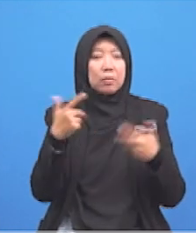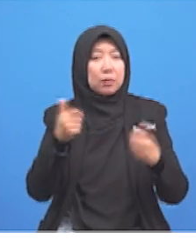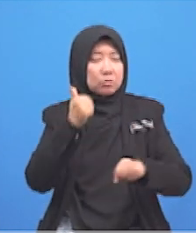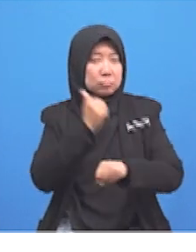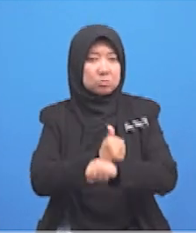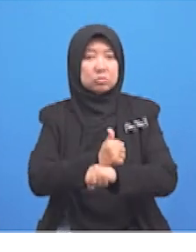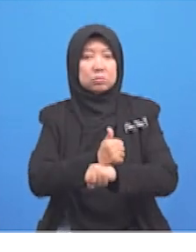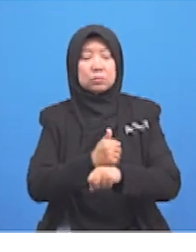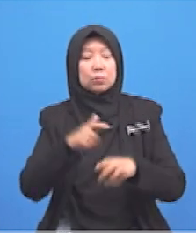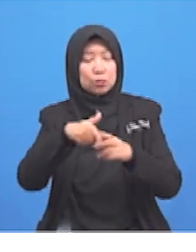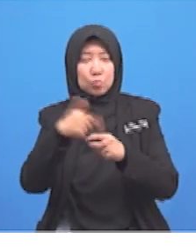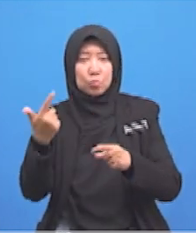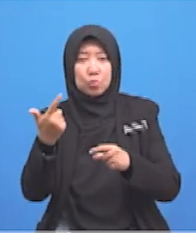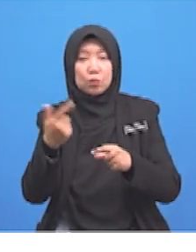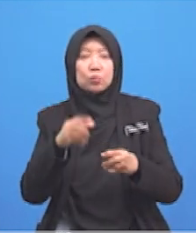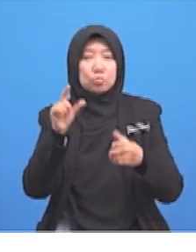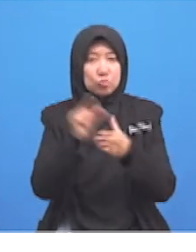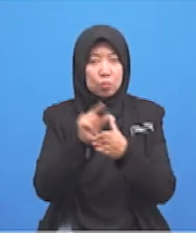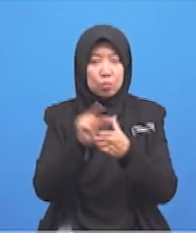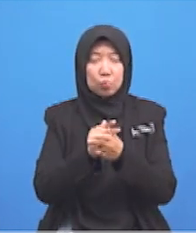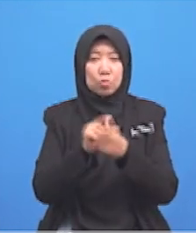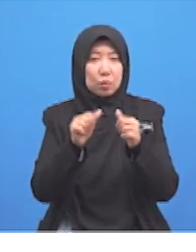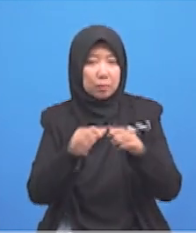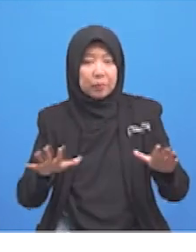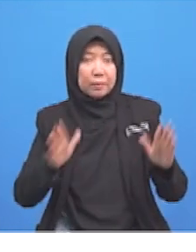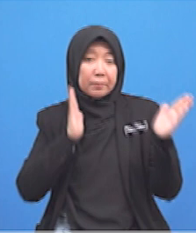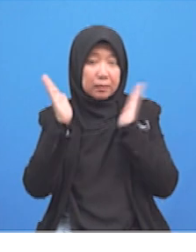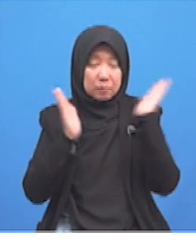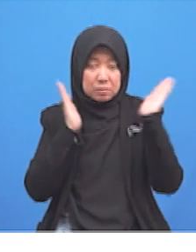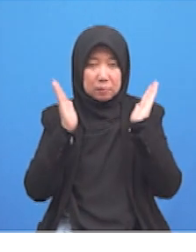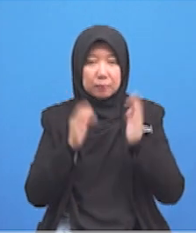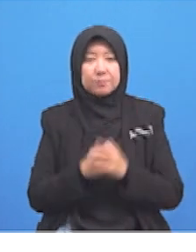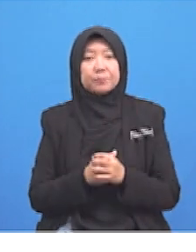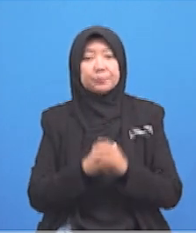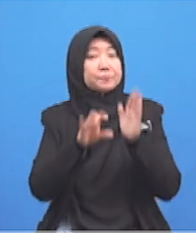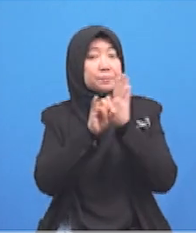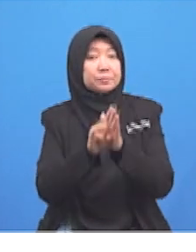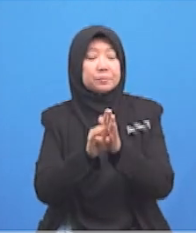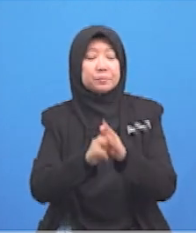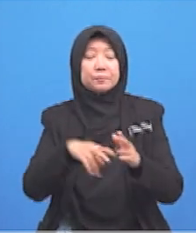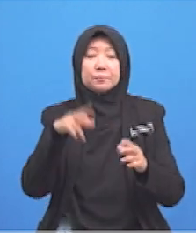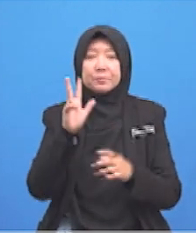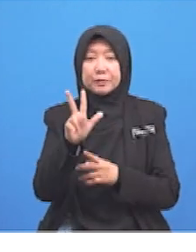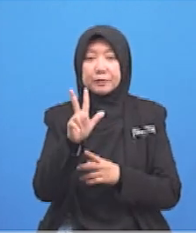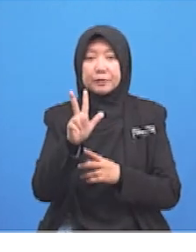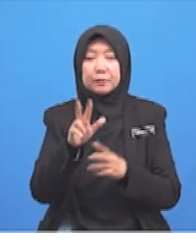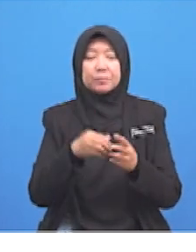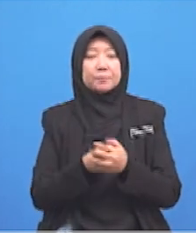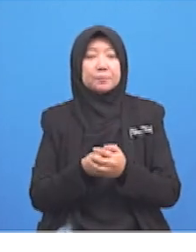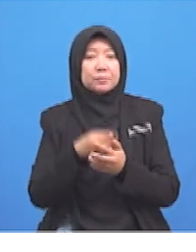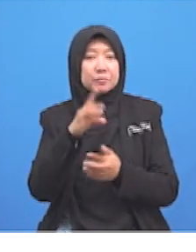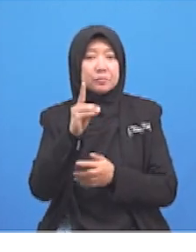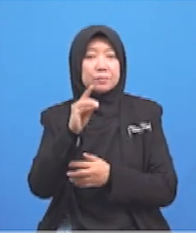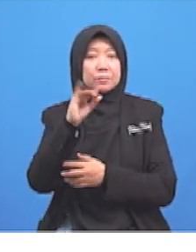cuba menggugat keamanan Malaysia. Seterusnya, iktibar yang ketiga, diplomasi.